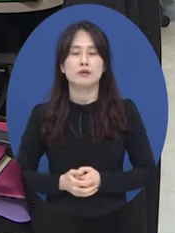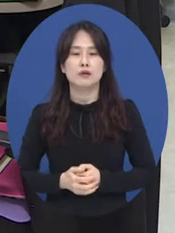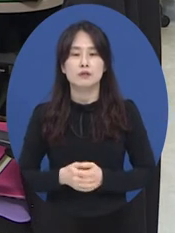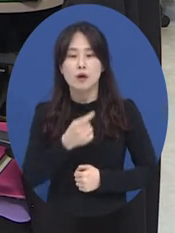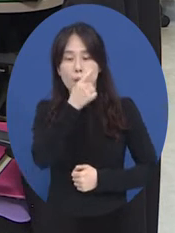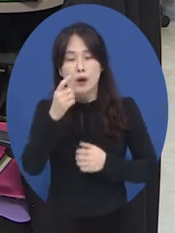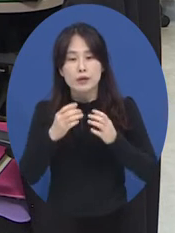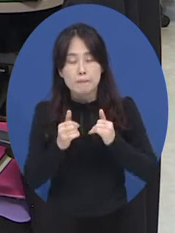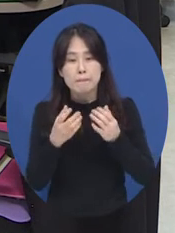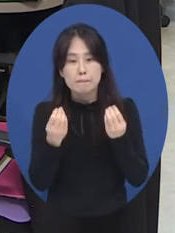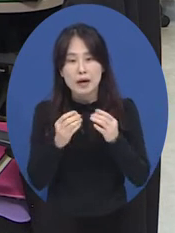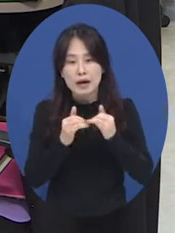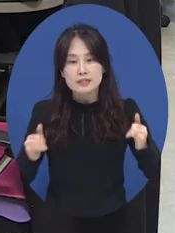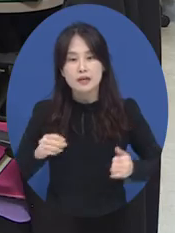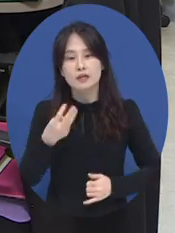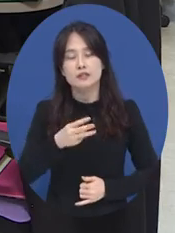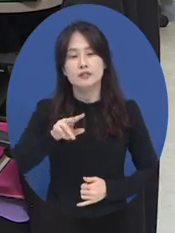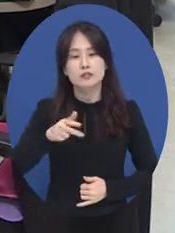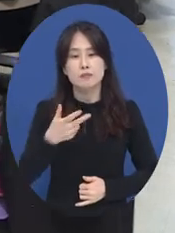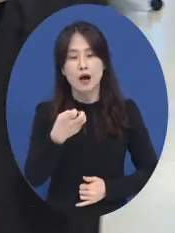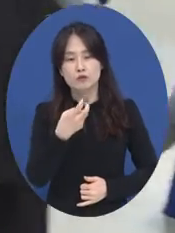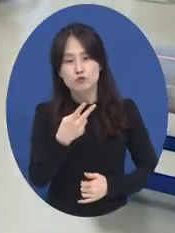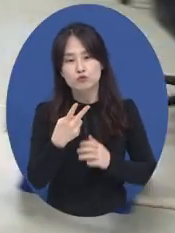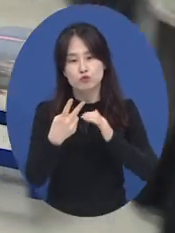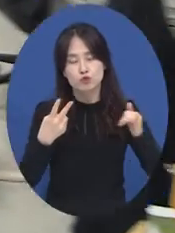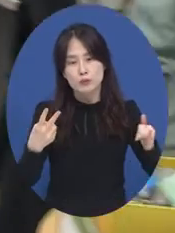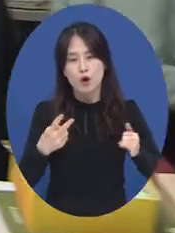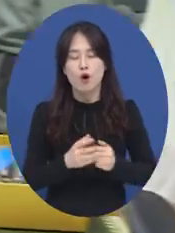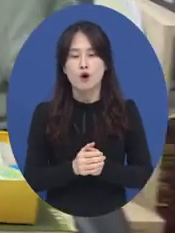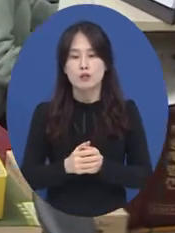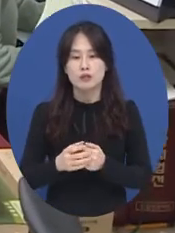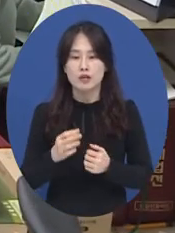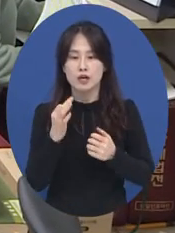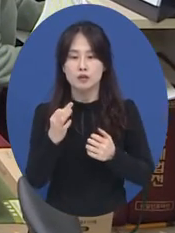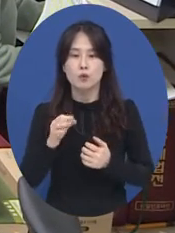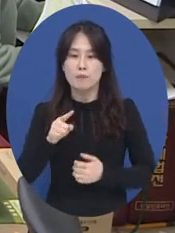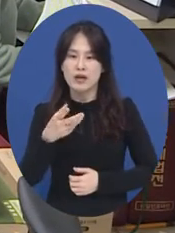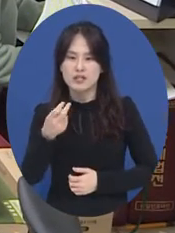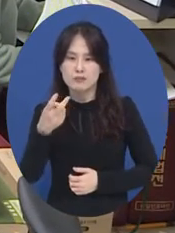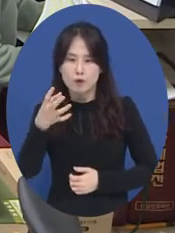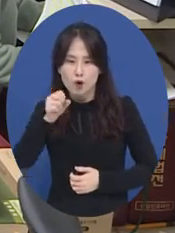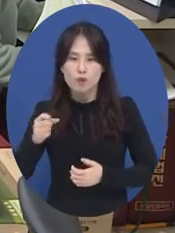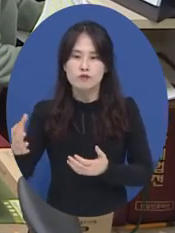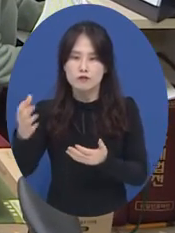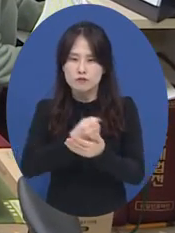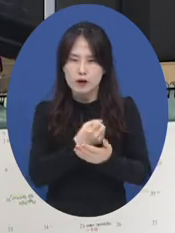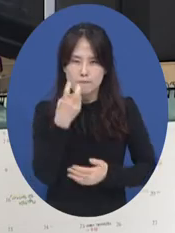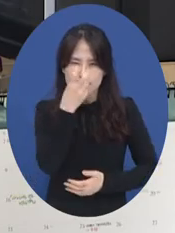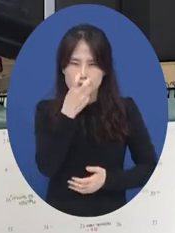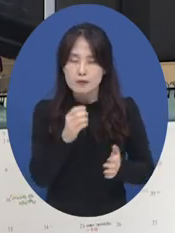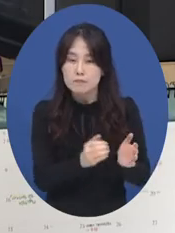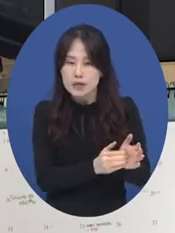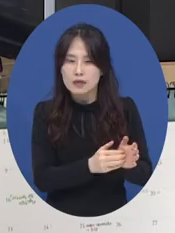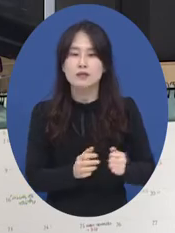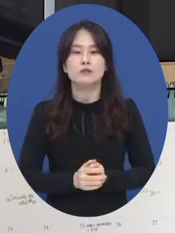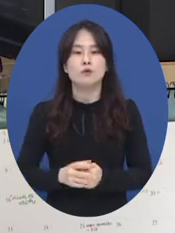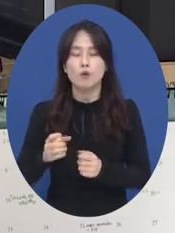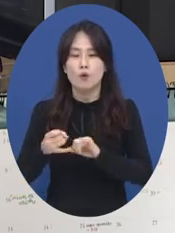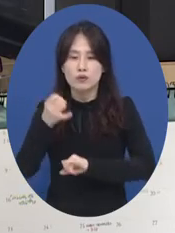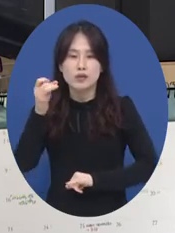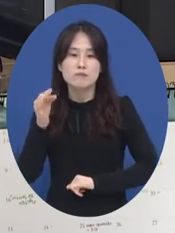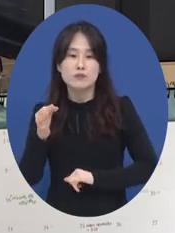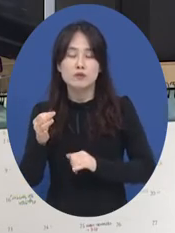확인된 체납자 3700 아운 2명의 금융자산 120 여 원의 압류 조치 있고 납부 독려 후미 납부 자에 대해서는